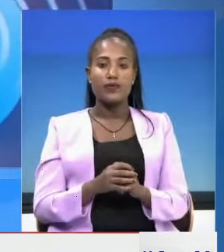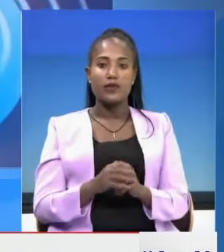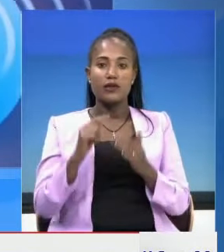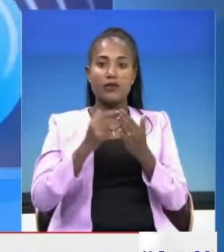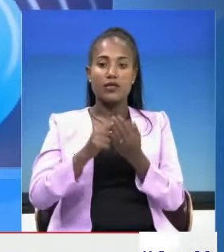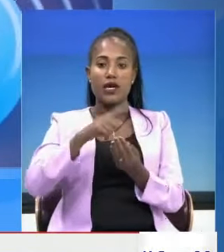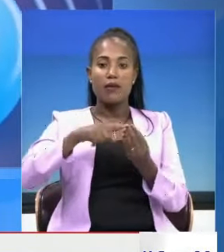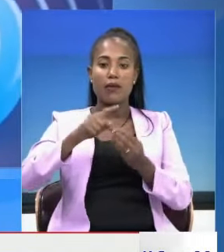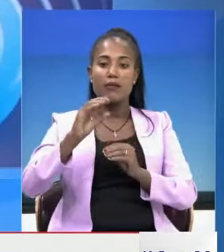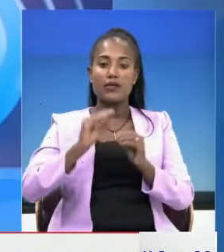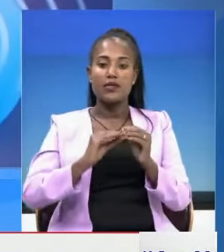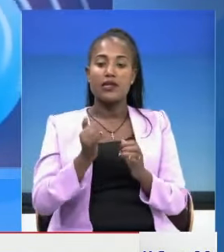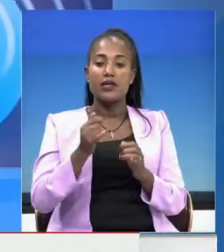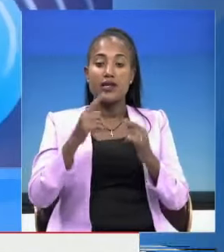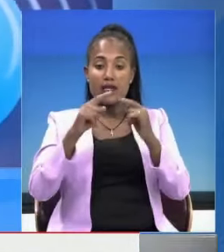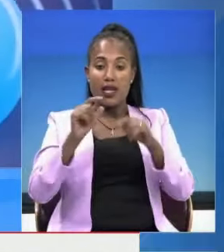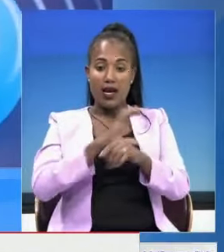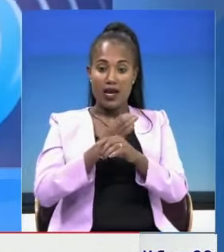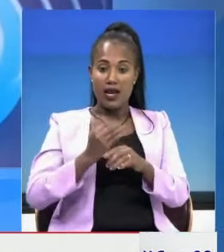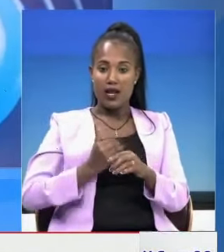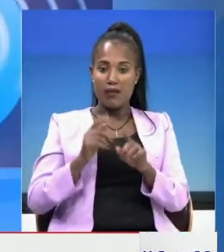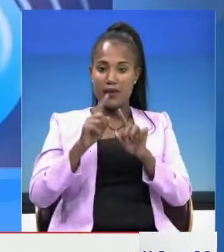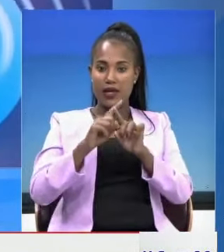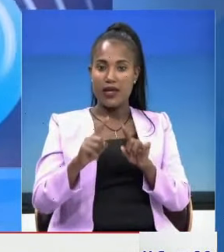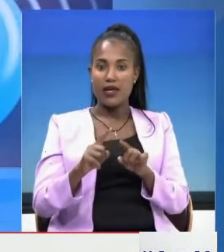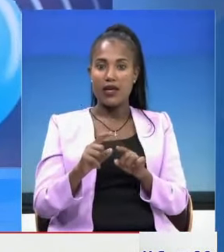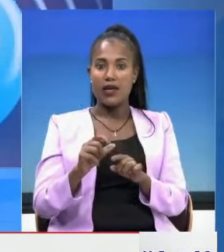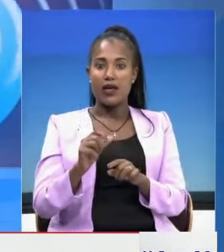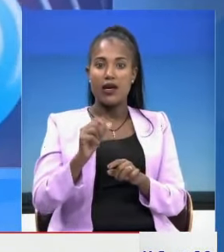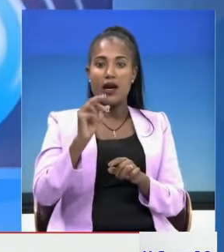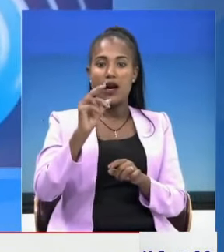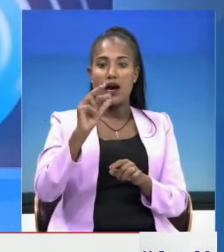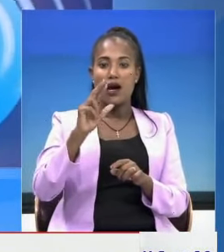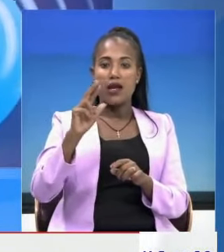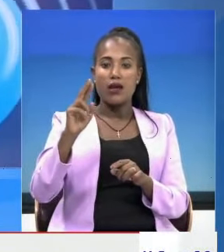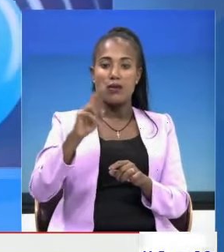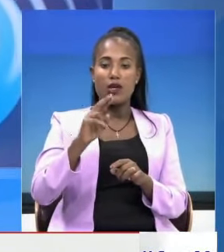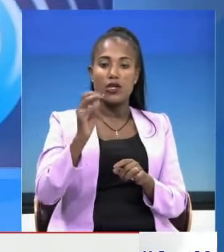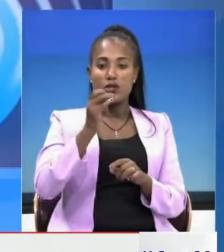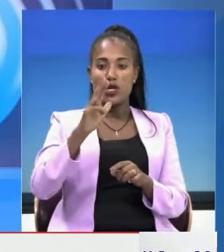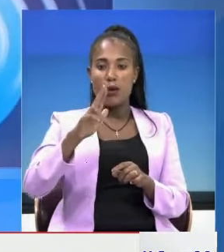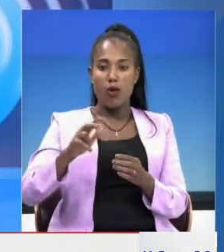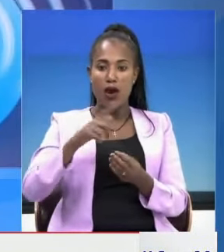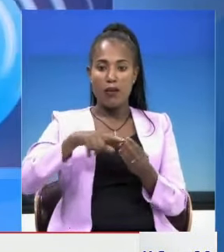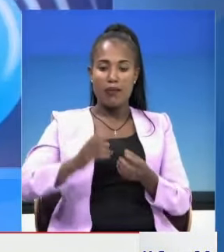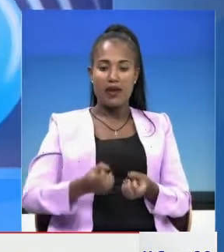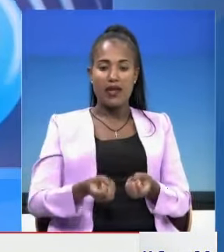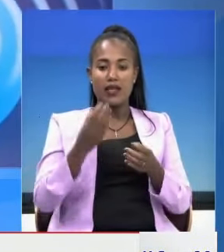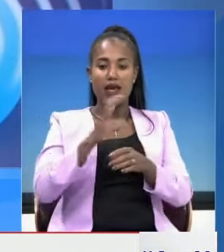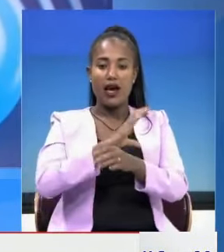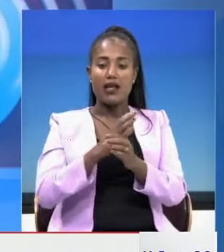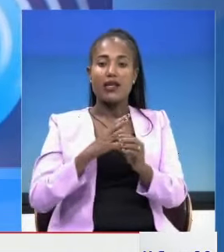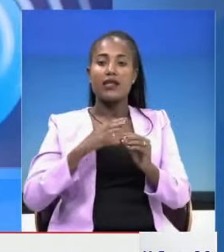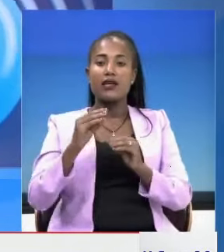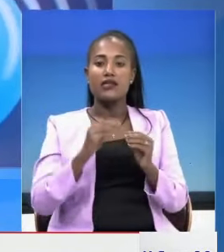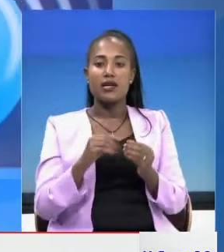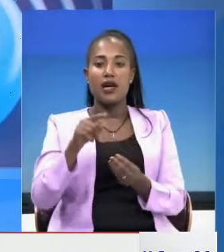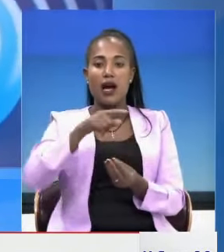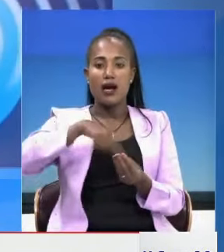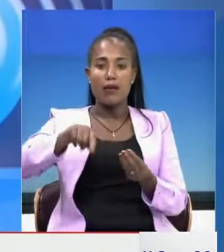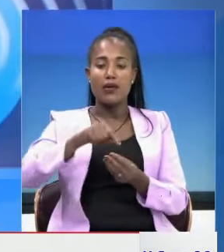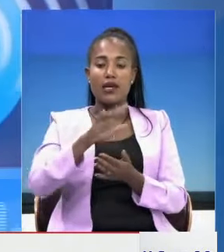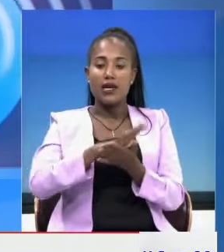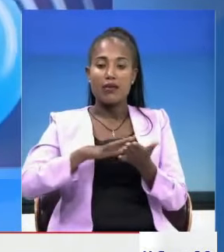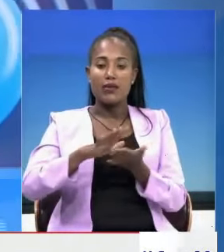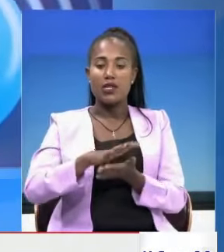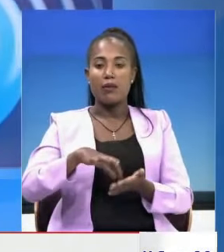አካባቢ የሚንቀሳቀስ የጠላት ኃይል አለ። በተለይ በሀሮና ኪራሙ አካባቢ በርከት ያለ ኃይል እየተንቀሳቀሰ አካባቢውን እየረበሸ